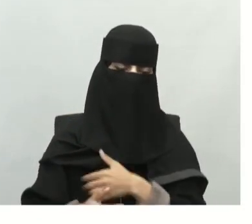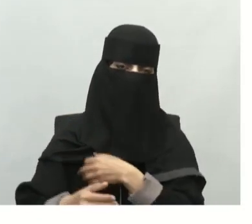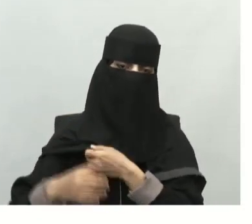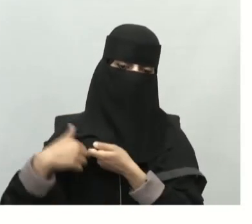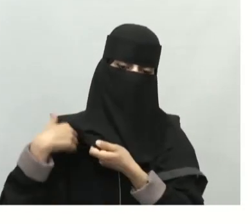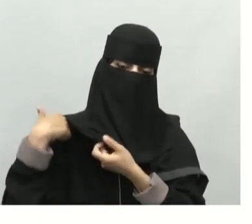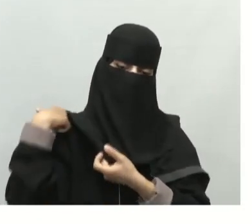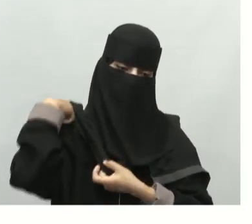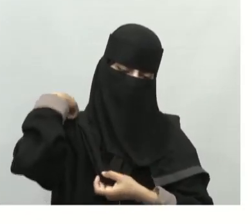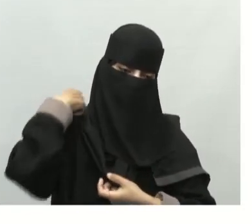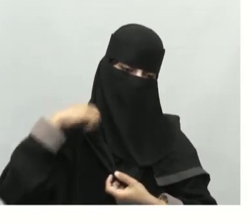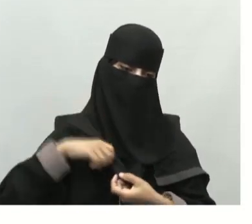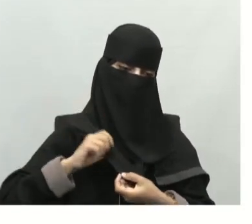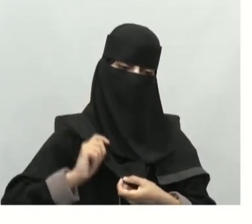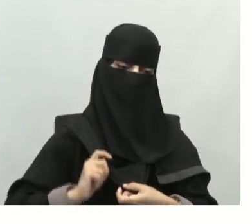الدرع